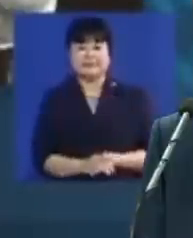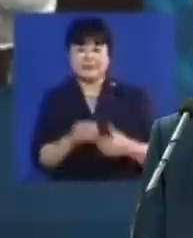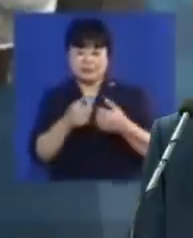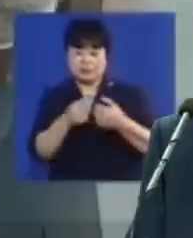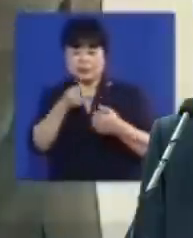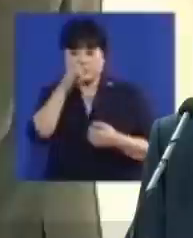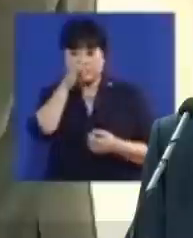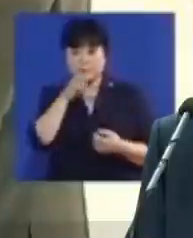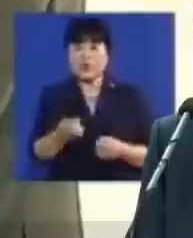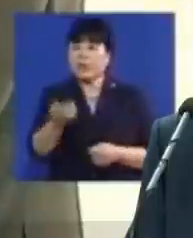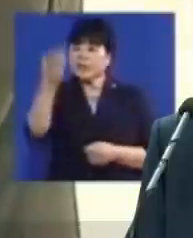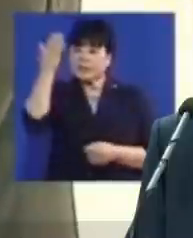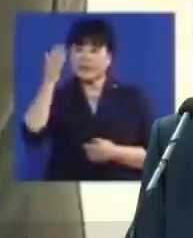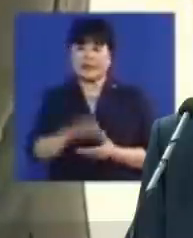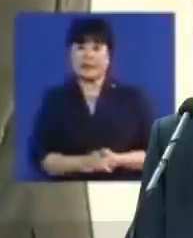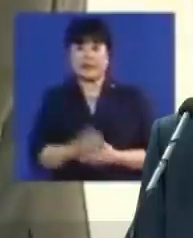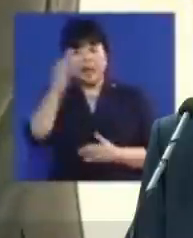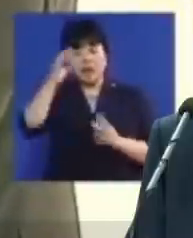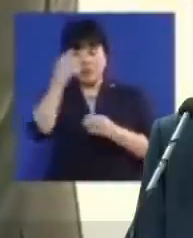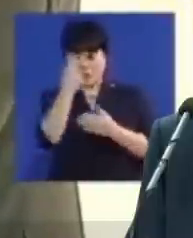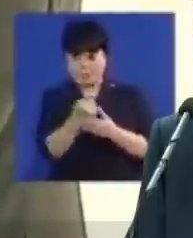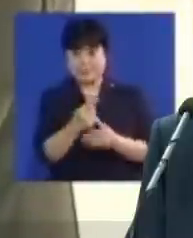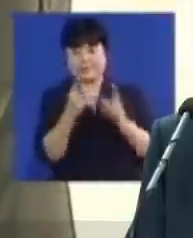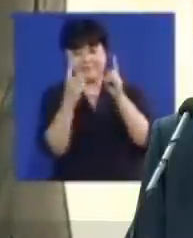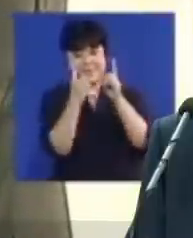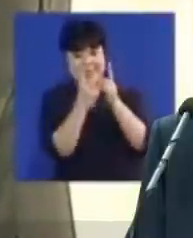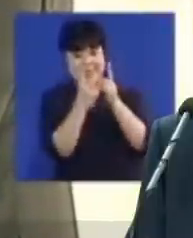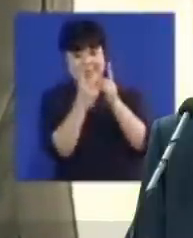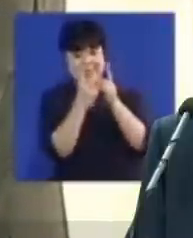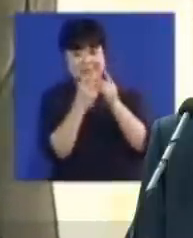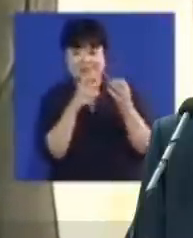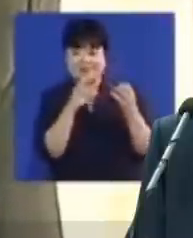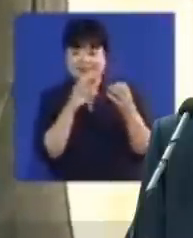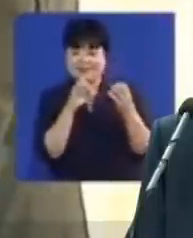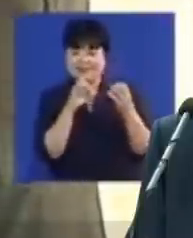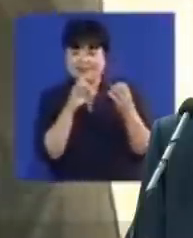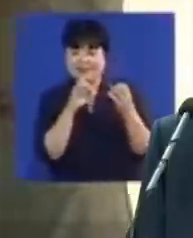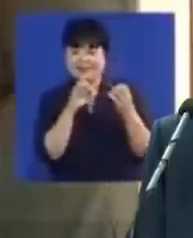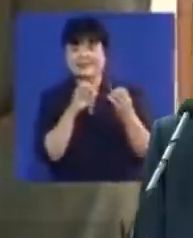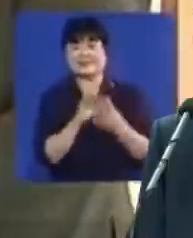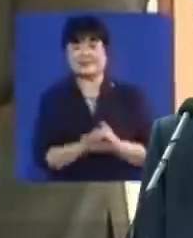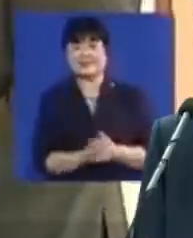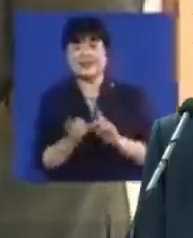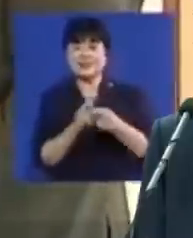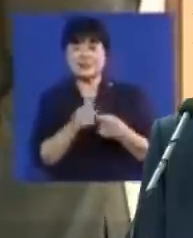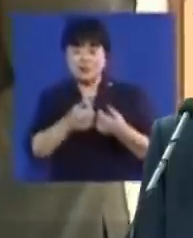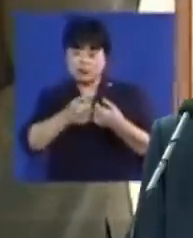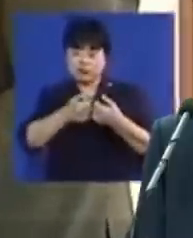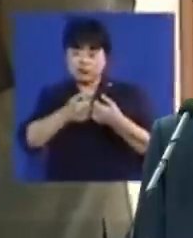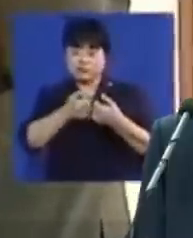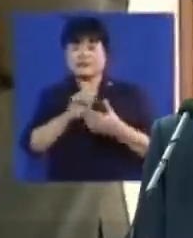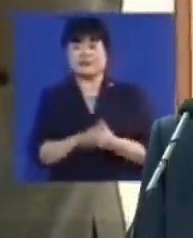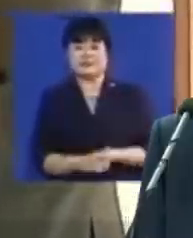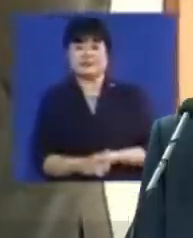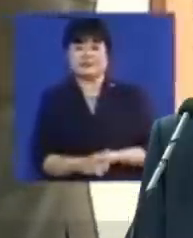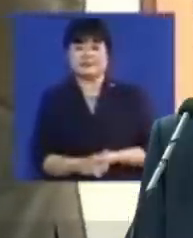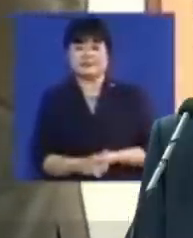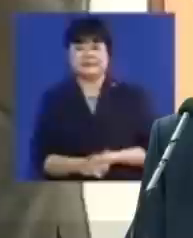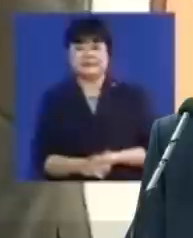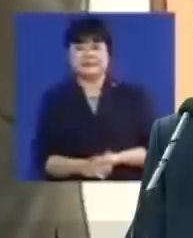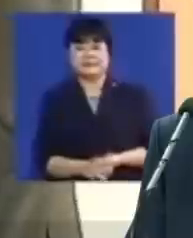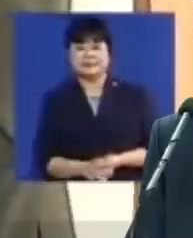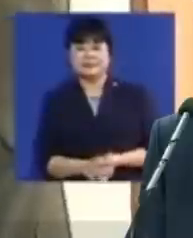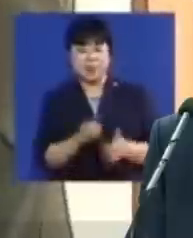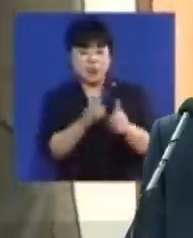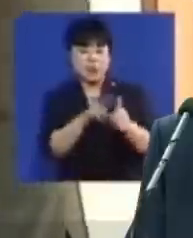적이 있습니다. 얼마 전에 그 한국에 와서 저하고 만나가지고서 신학적인 토의를 했는데, 유리겐